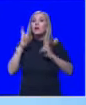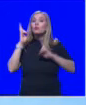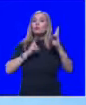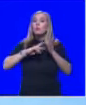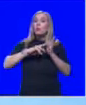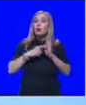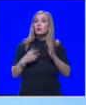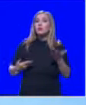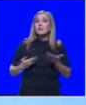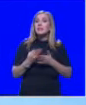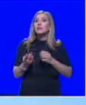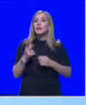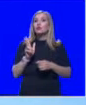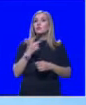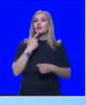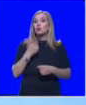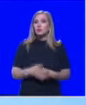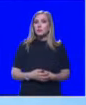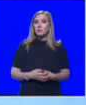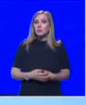проекта, който е внесен 2018 година.